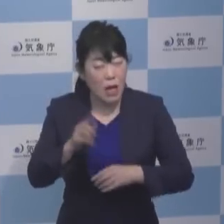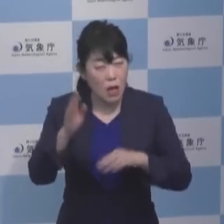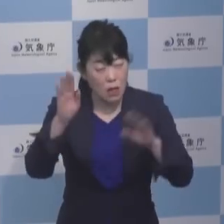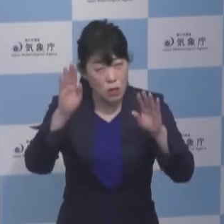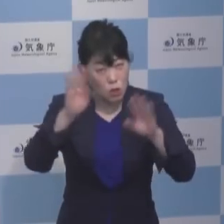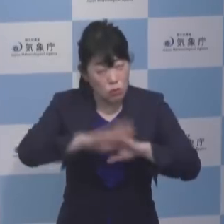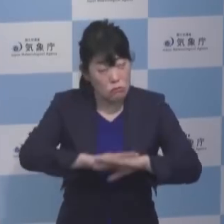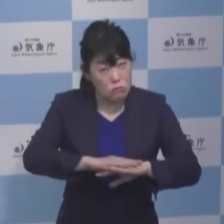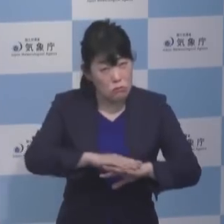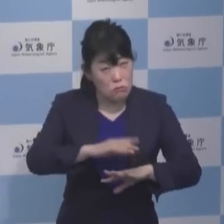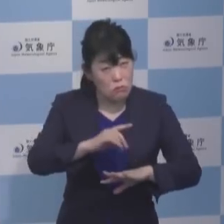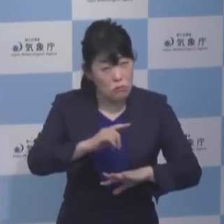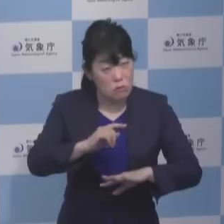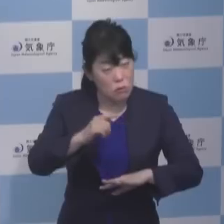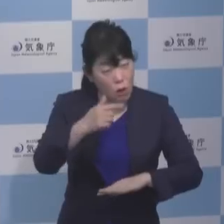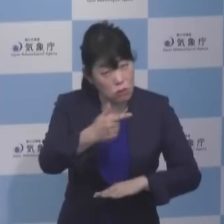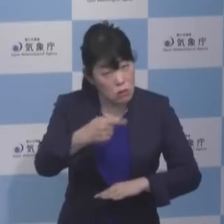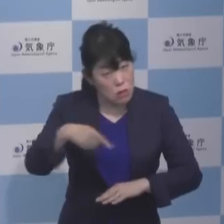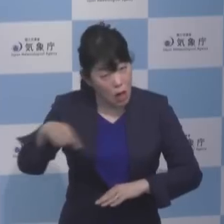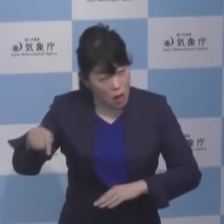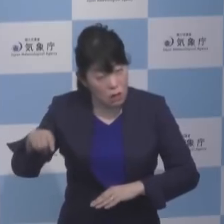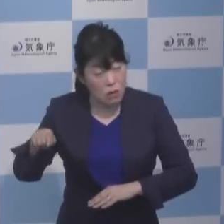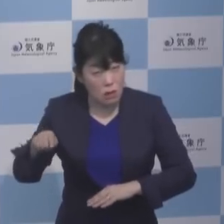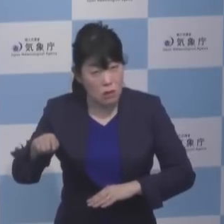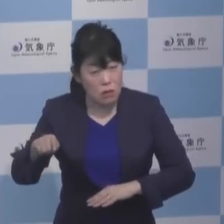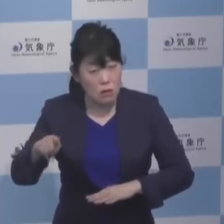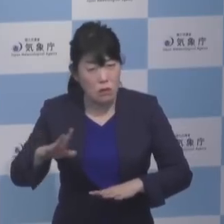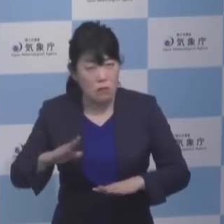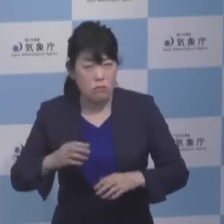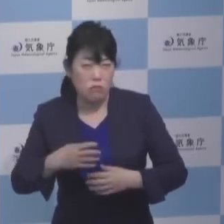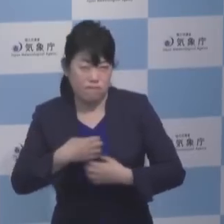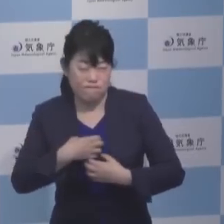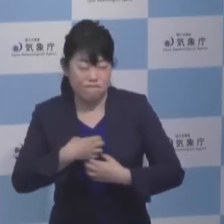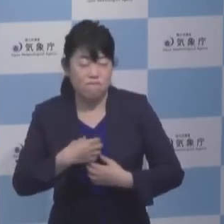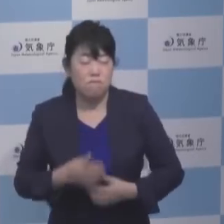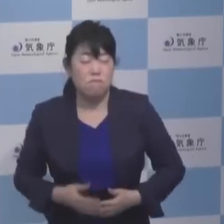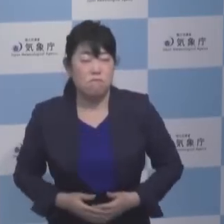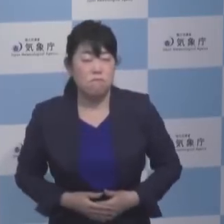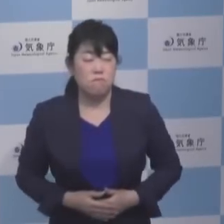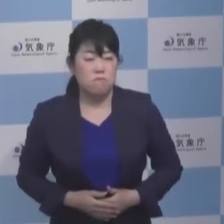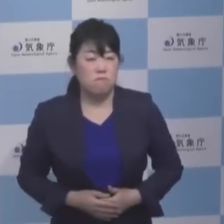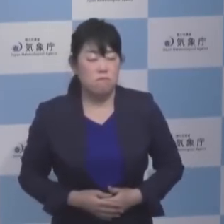です。 わかりました、お待ちしております。